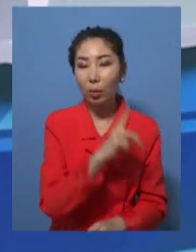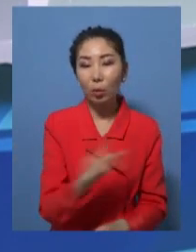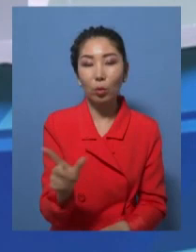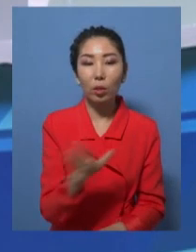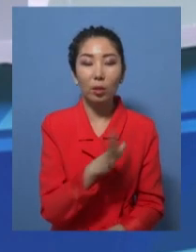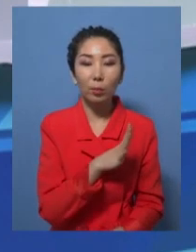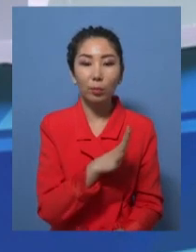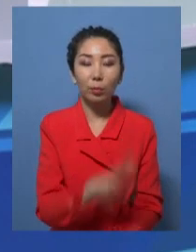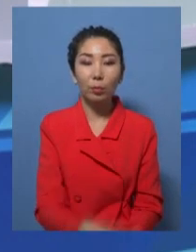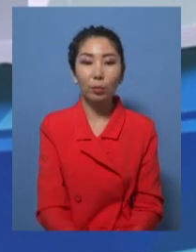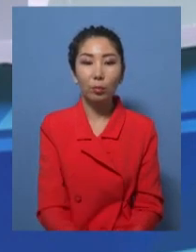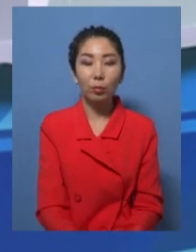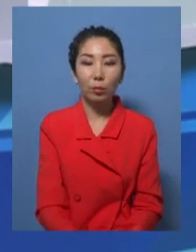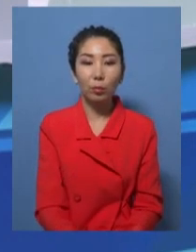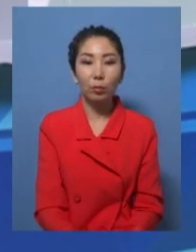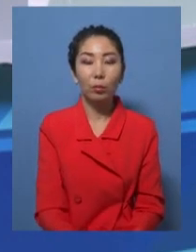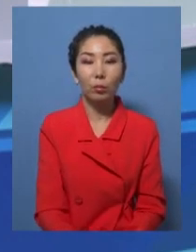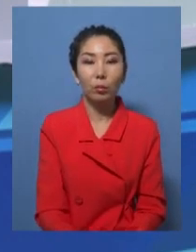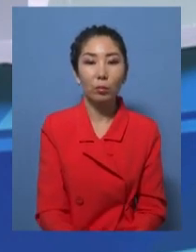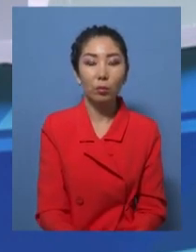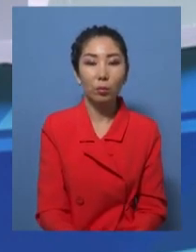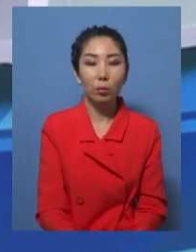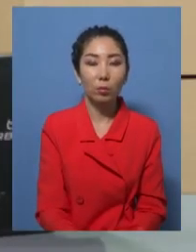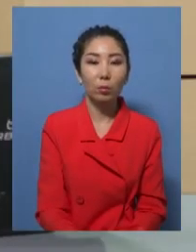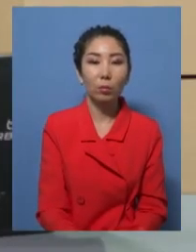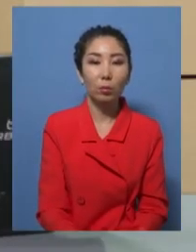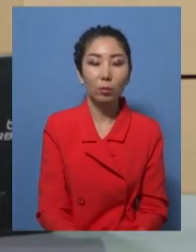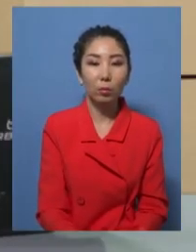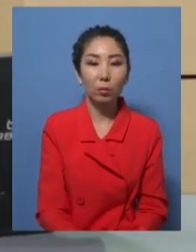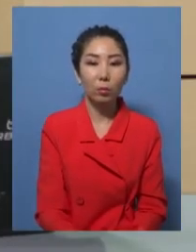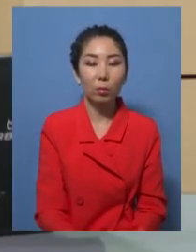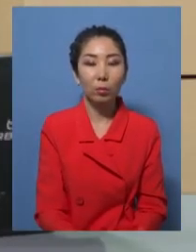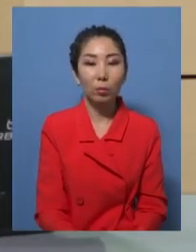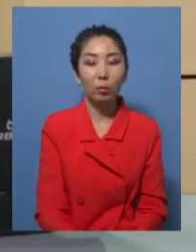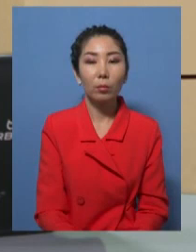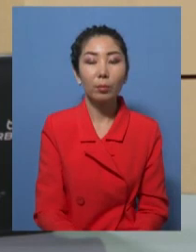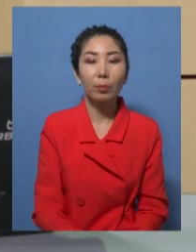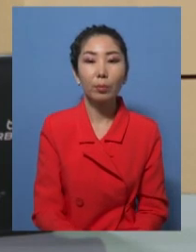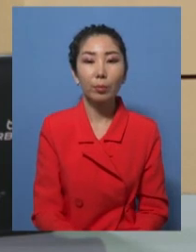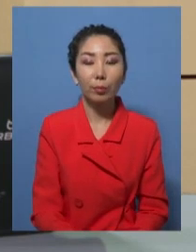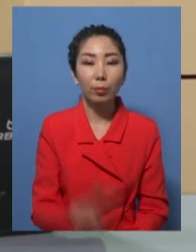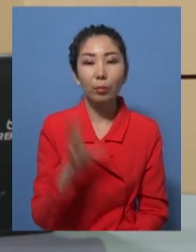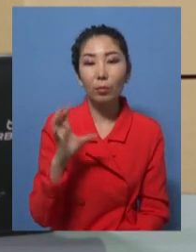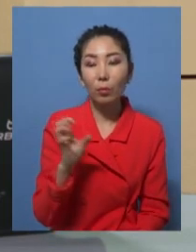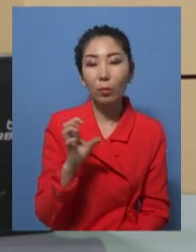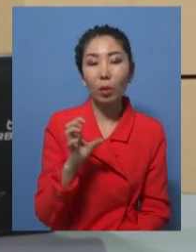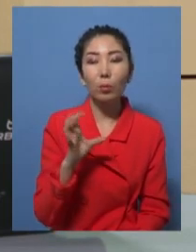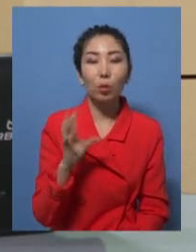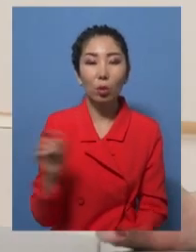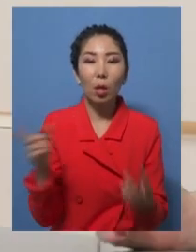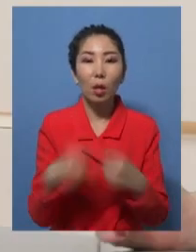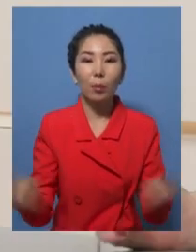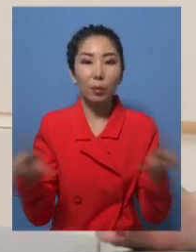еңбек құқықтарын қорғағандарымыз болды. Сонымен бірге осы биыл айтып өтсем 500-ден астам